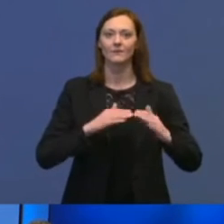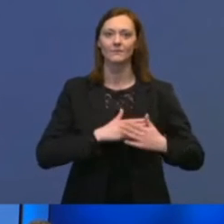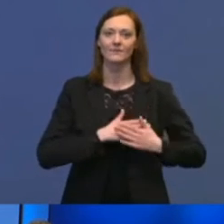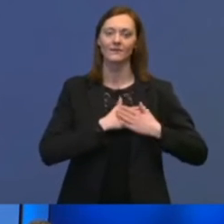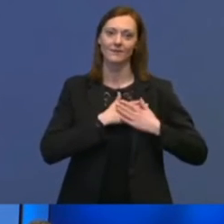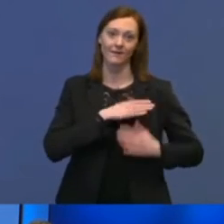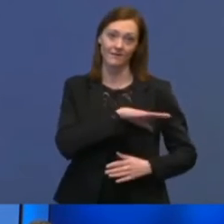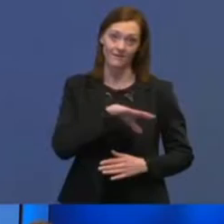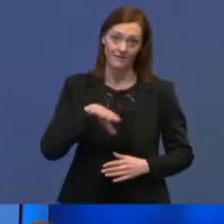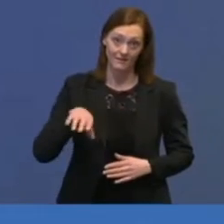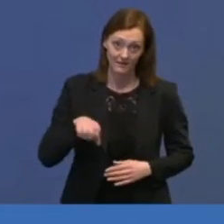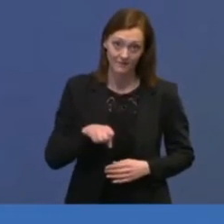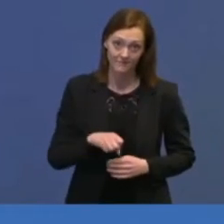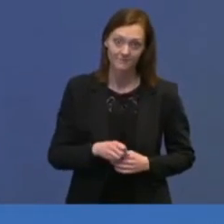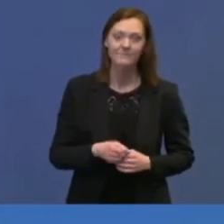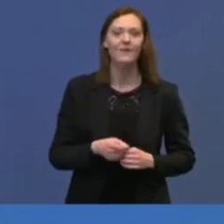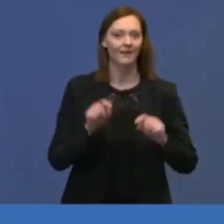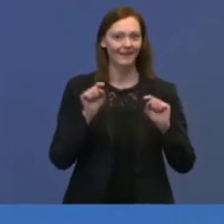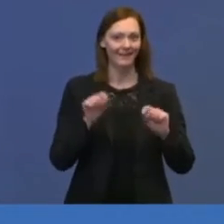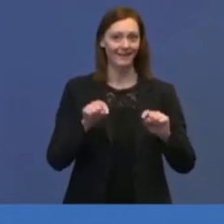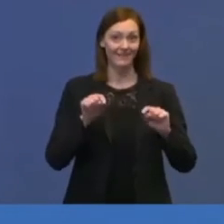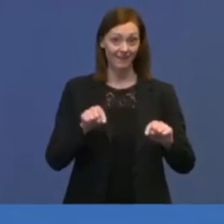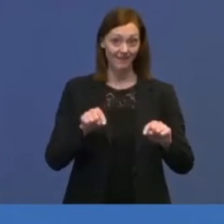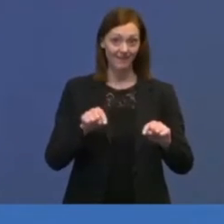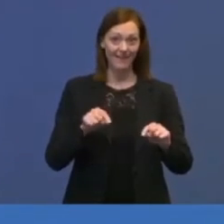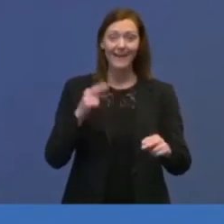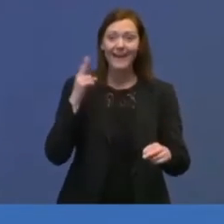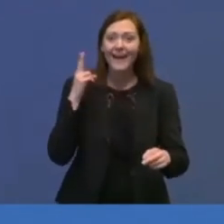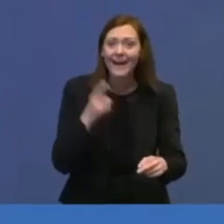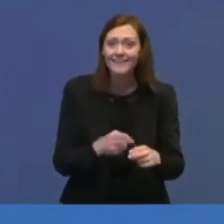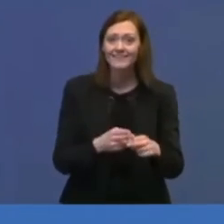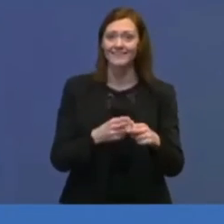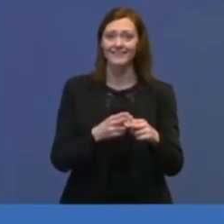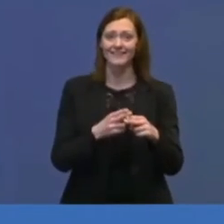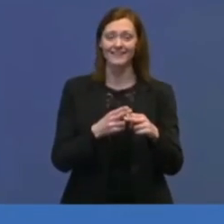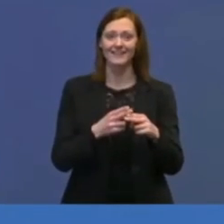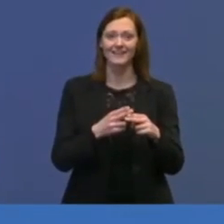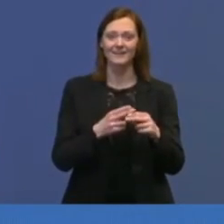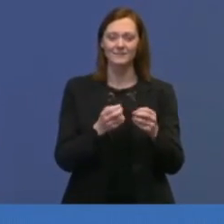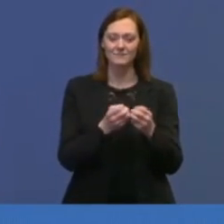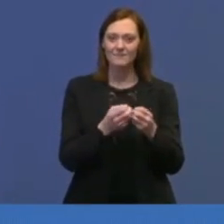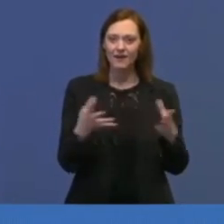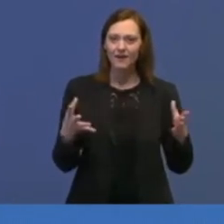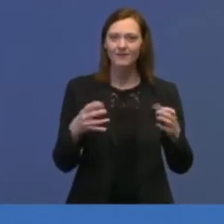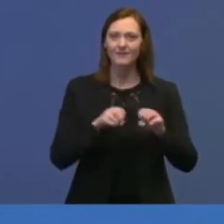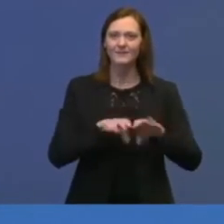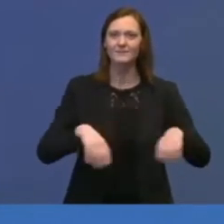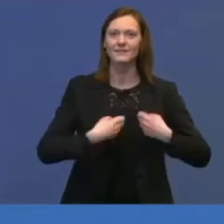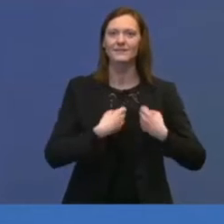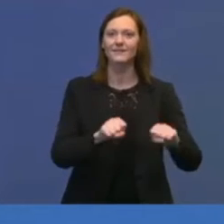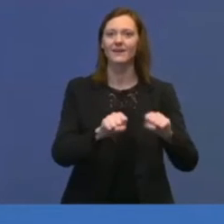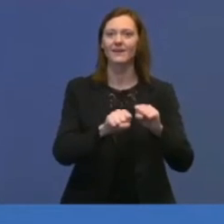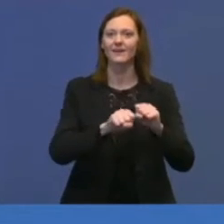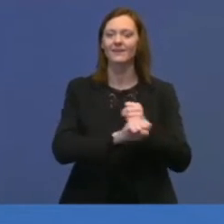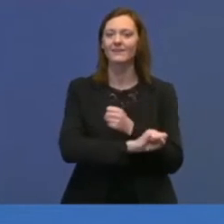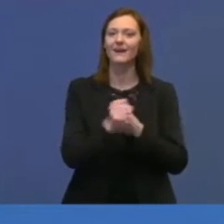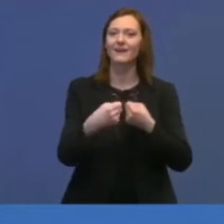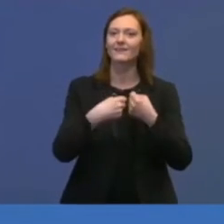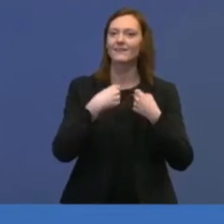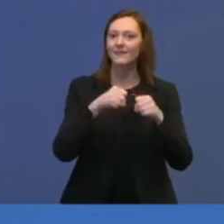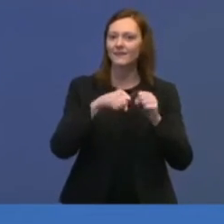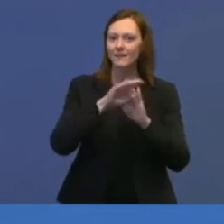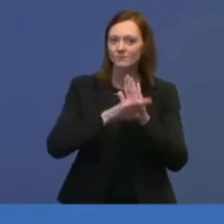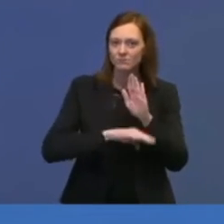Ga'la yal, maanta waxa suurta galnu qottay in laqaadu qaar badan oo kamid ahtelaboyki kohta ga udar ka eaynula